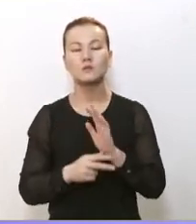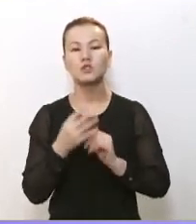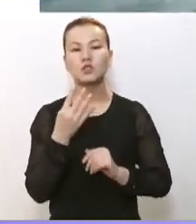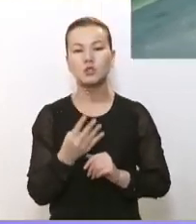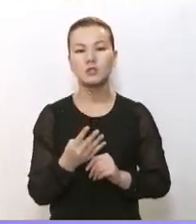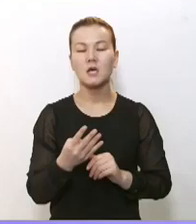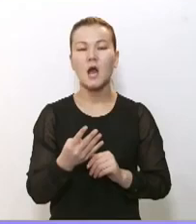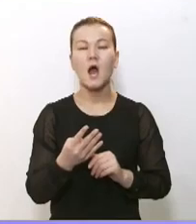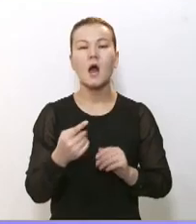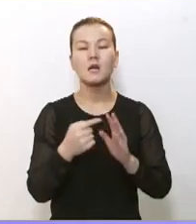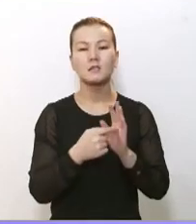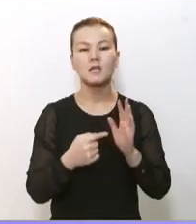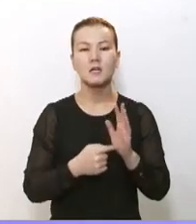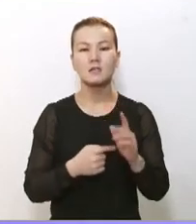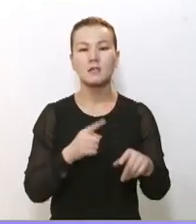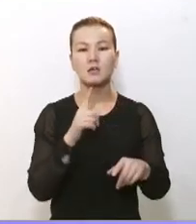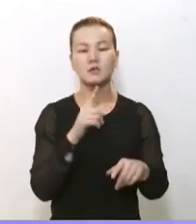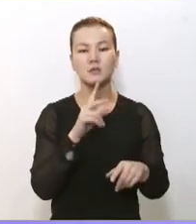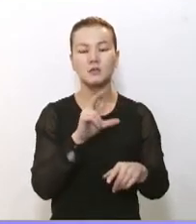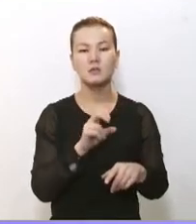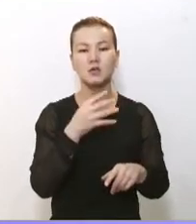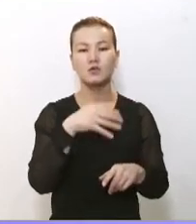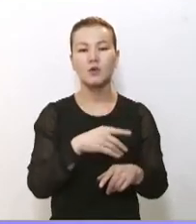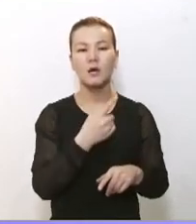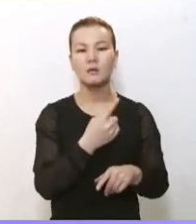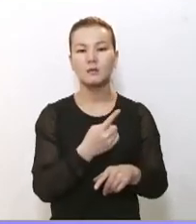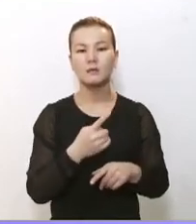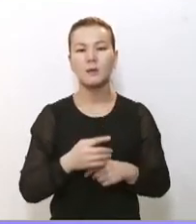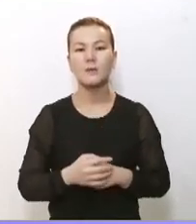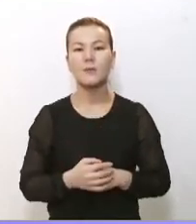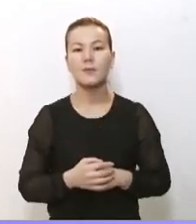8184 разделить на 341.